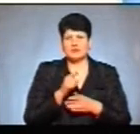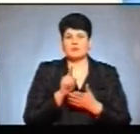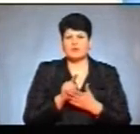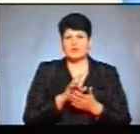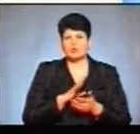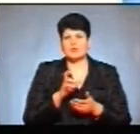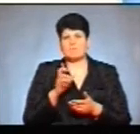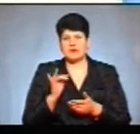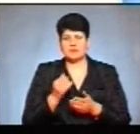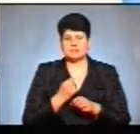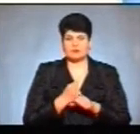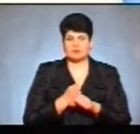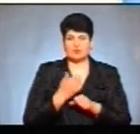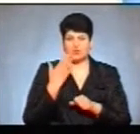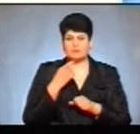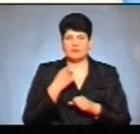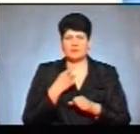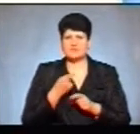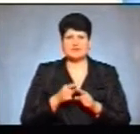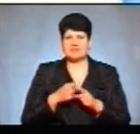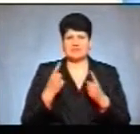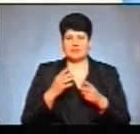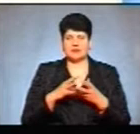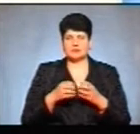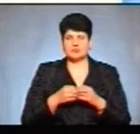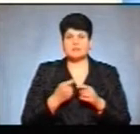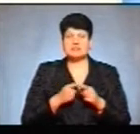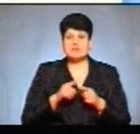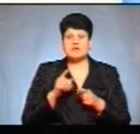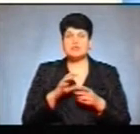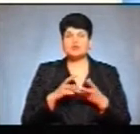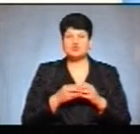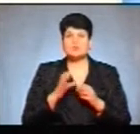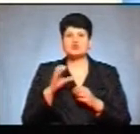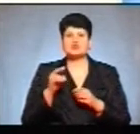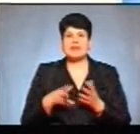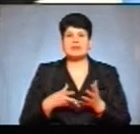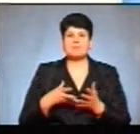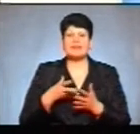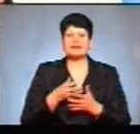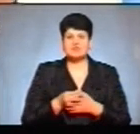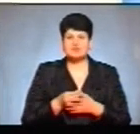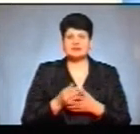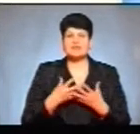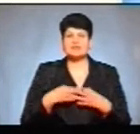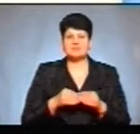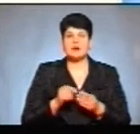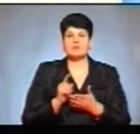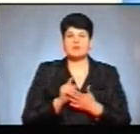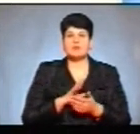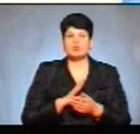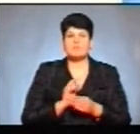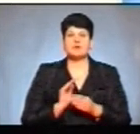були б зробити. І таким чином, коли вони кажуть, ой, це невелика сума, так це якраз сума тих соціальних платежів, які ця сім'я повинна була б